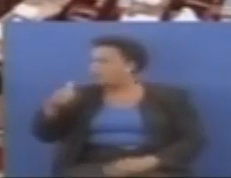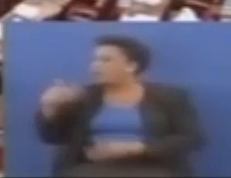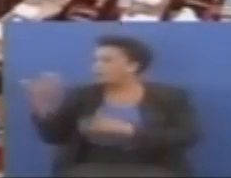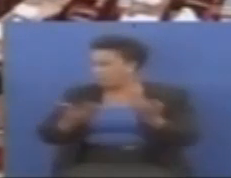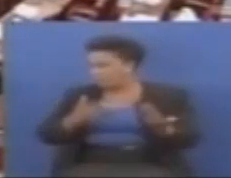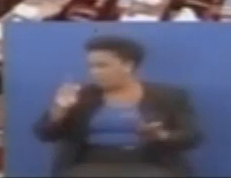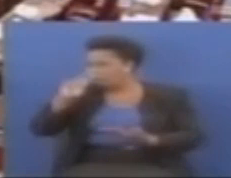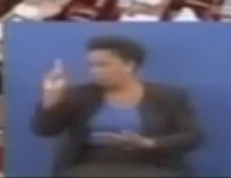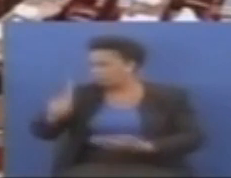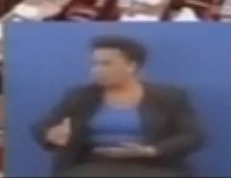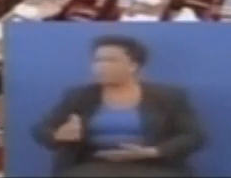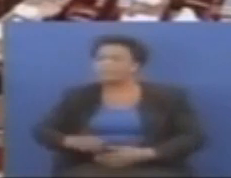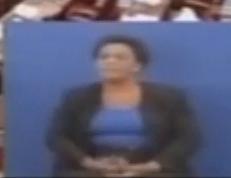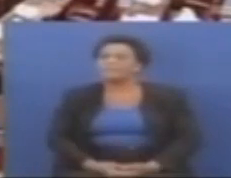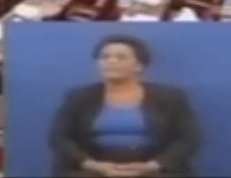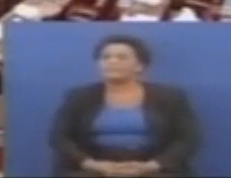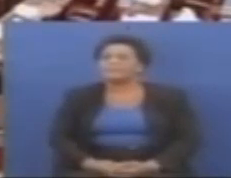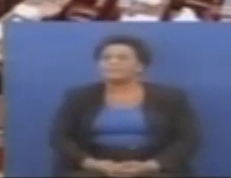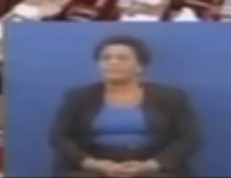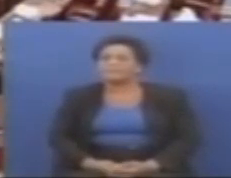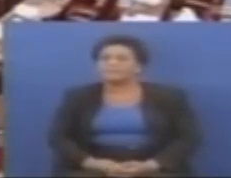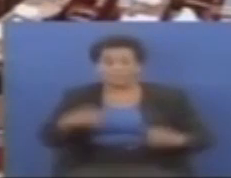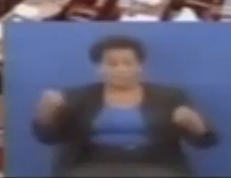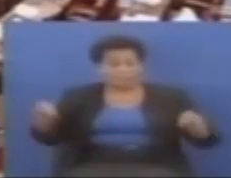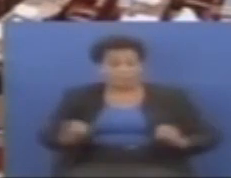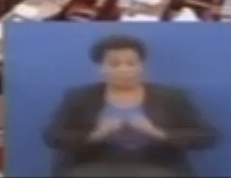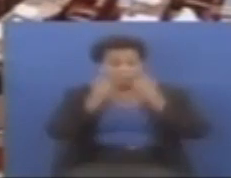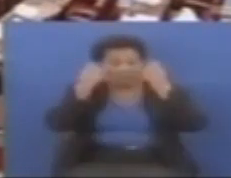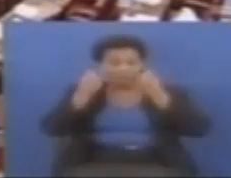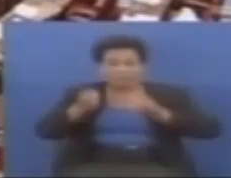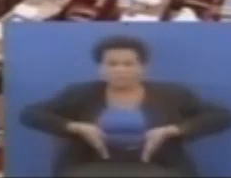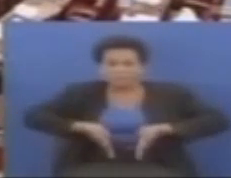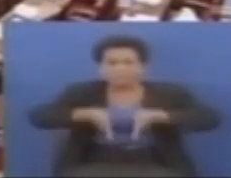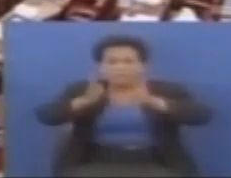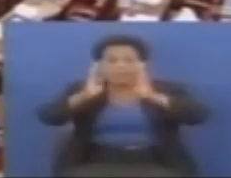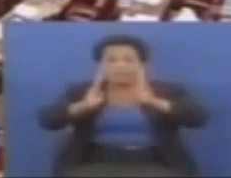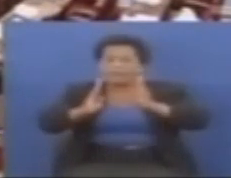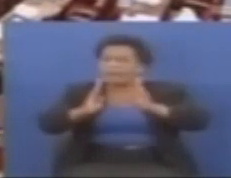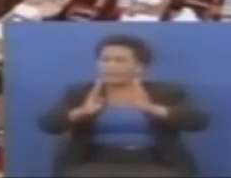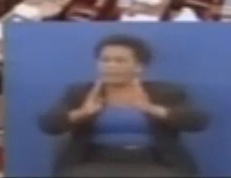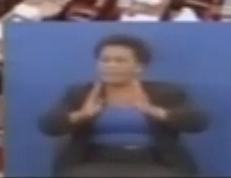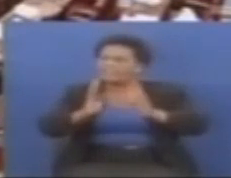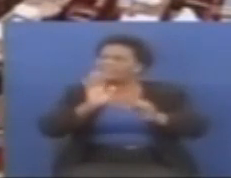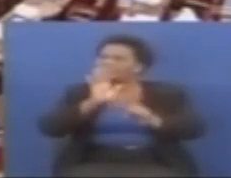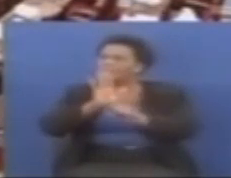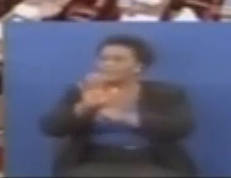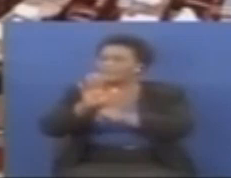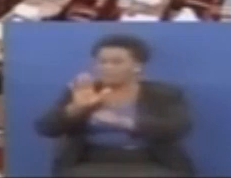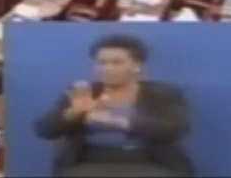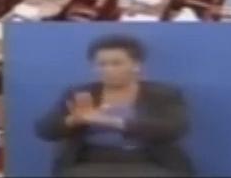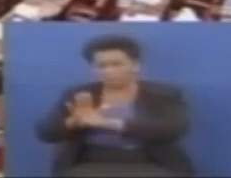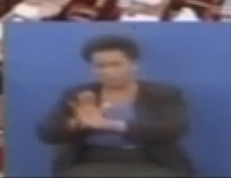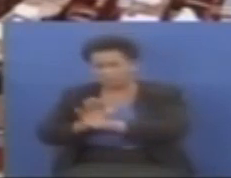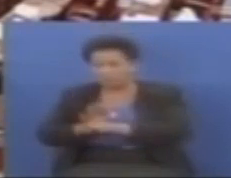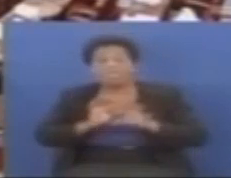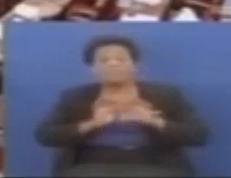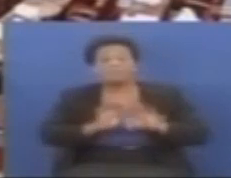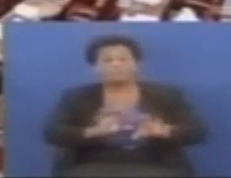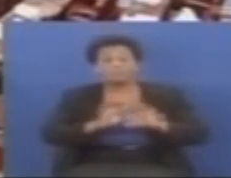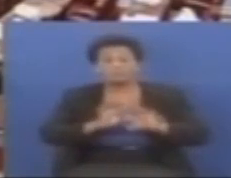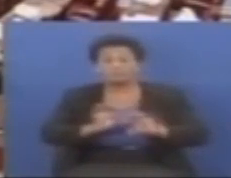na matunda kwa ujumla yana fursa kubwa sana ya kuweza kupata soko ndani na nje ya nchi. Na habari njema ni